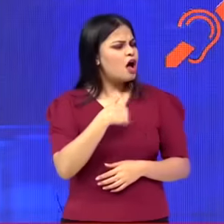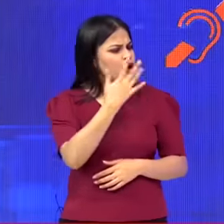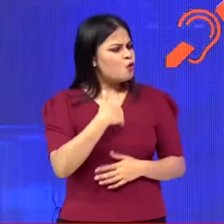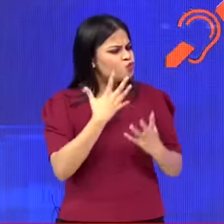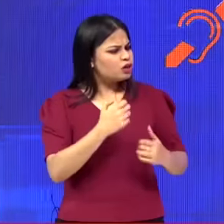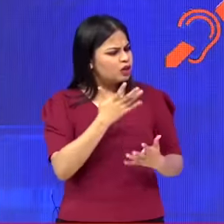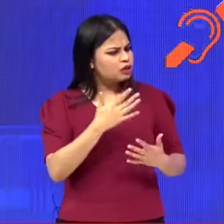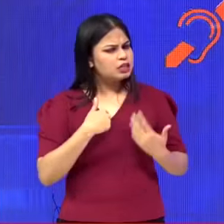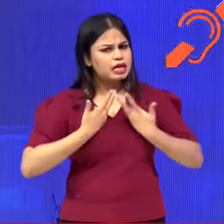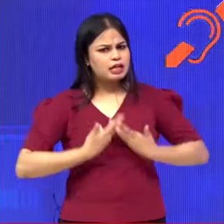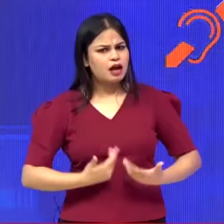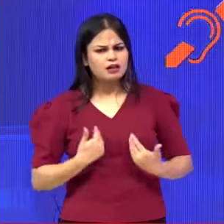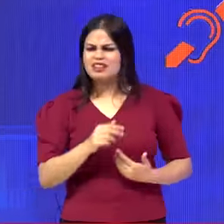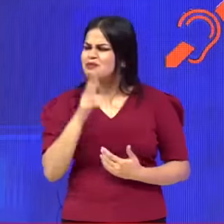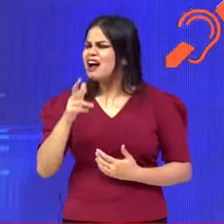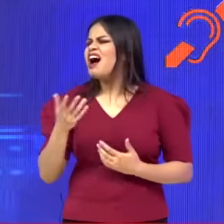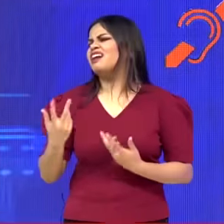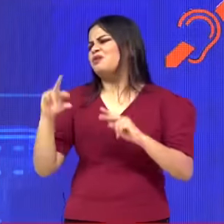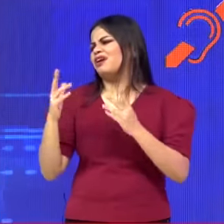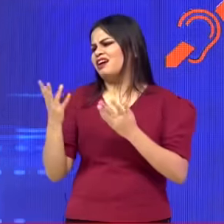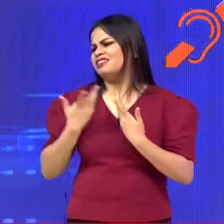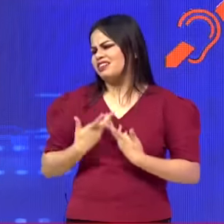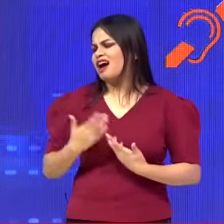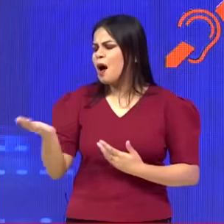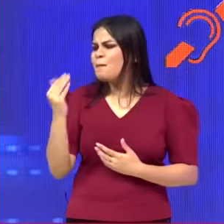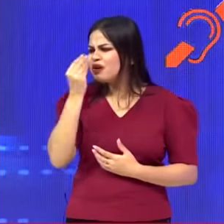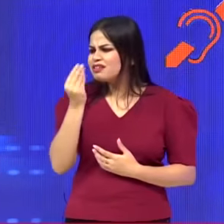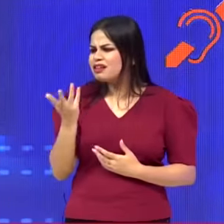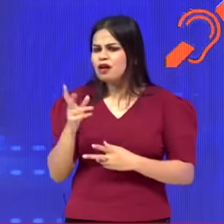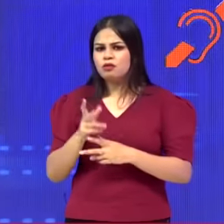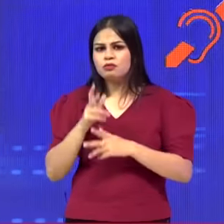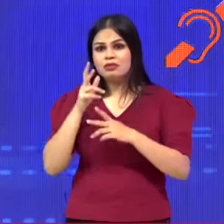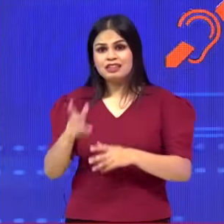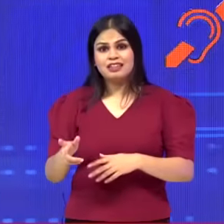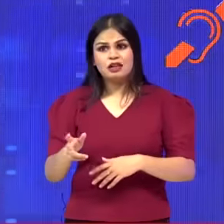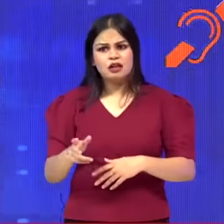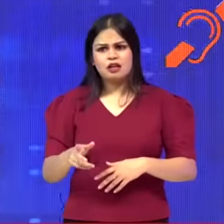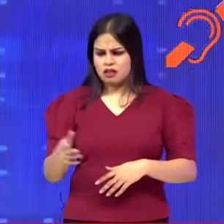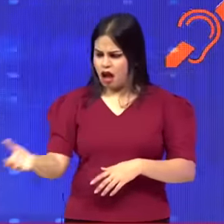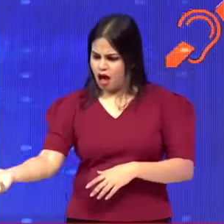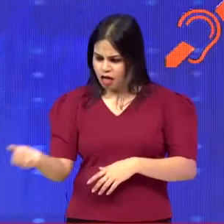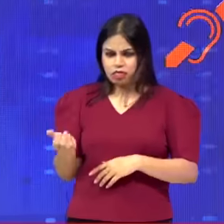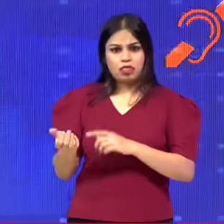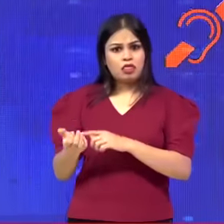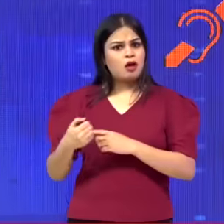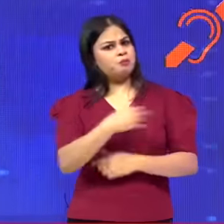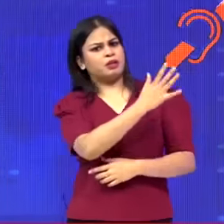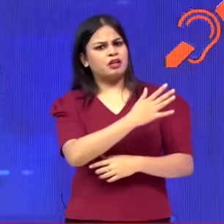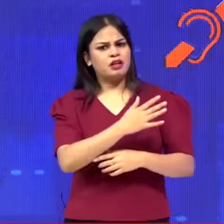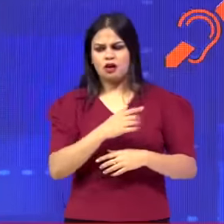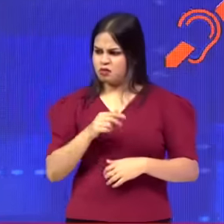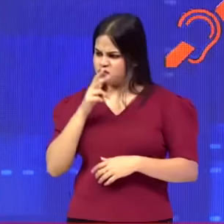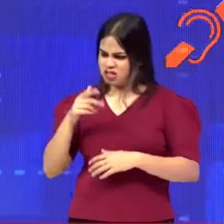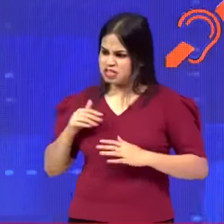हुआ हूँ। ऐसे इतना यार, इतना क्या तेरा यार, ऐसे आ जा। मैं हाथ उठाया, उसने मेरा हाथ झटक दिया, मेरे को धक्का मारा, मैंने उसको धक्का